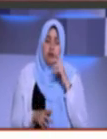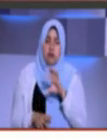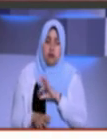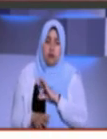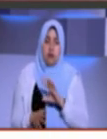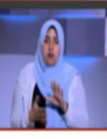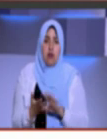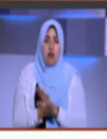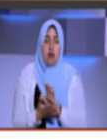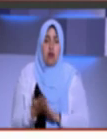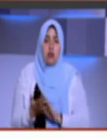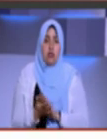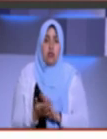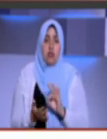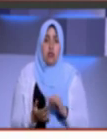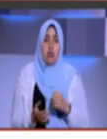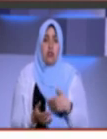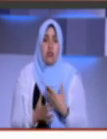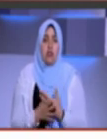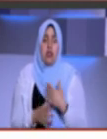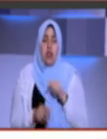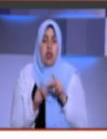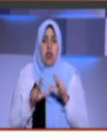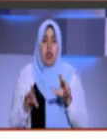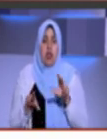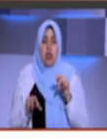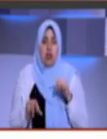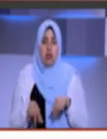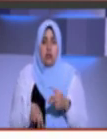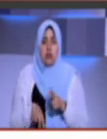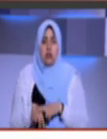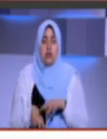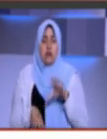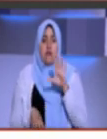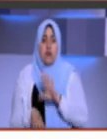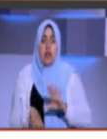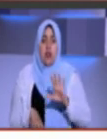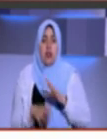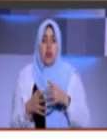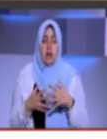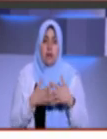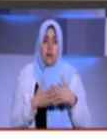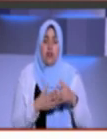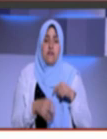ولاية تكساس امبارح أعلنوا إن في 1/3 مليون